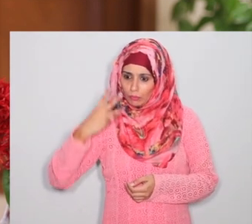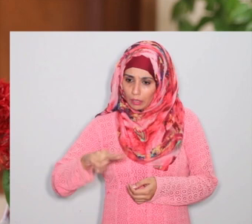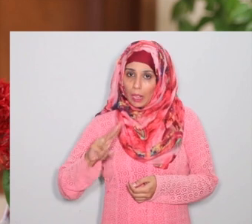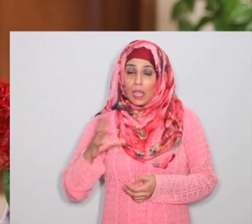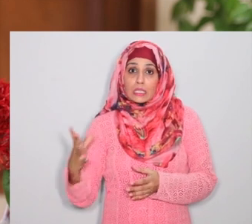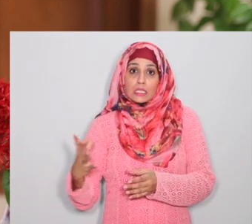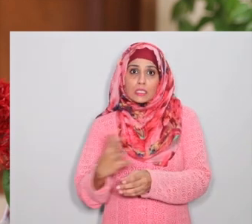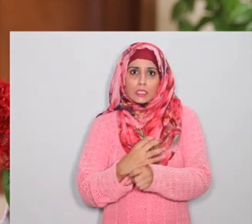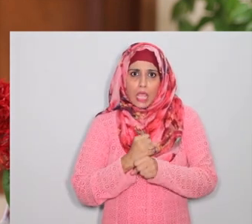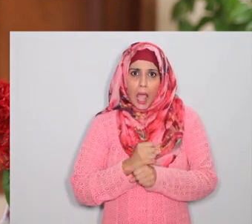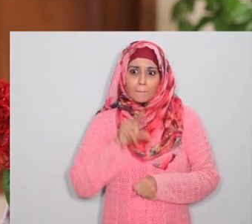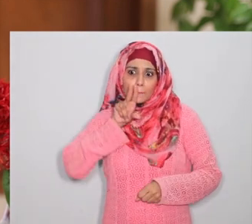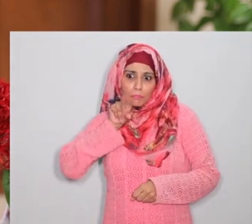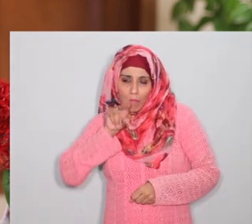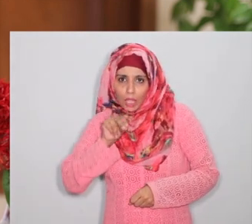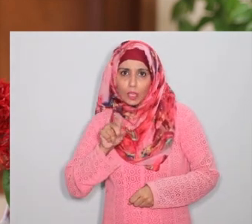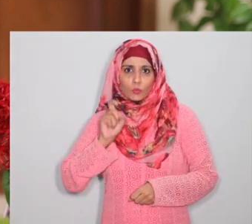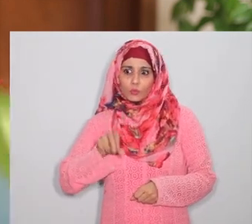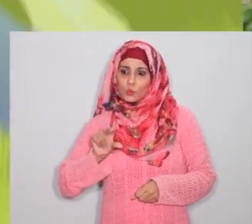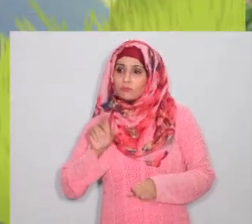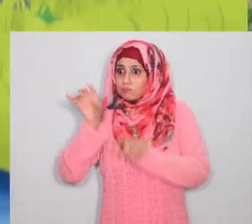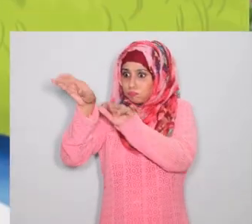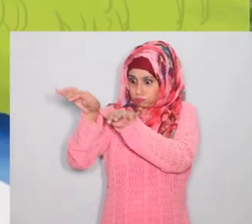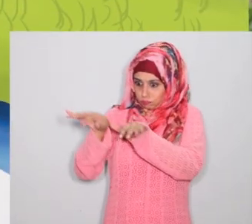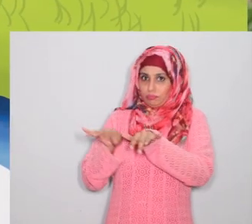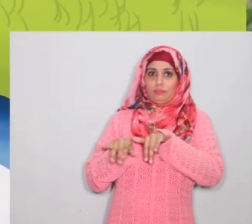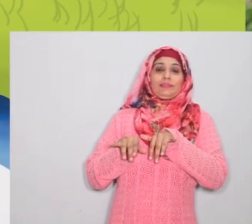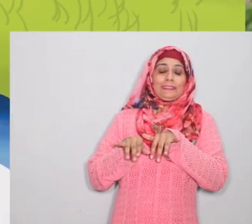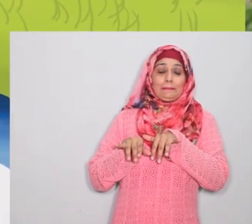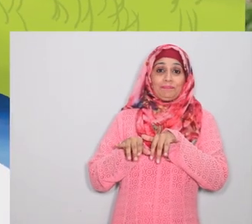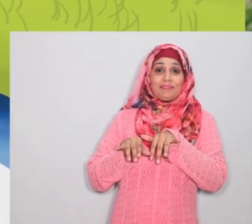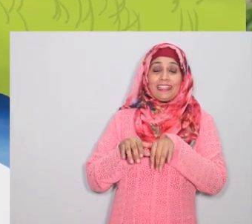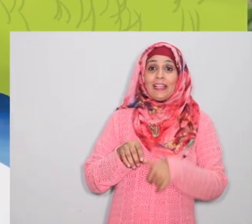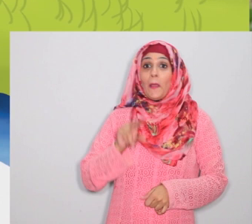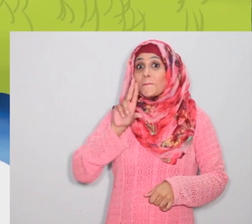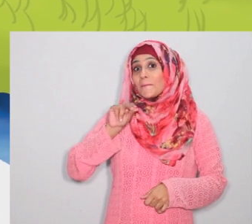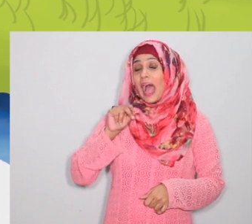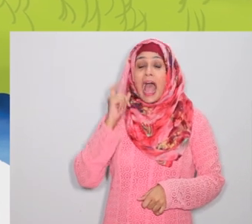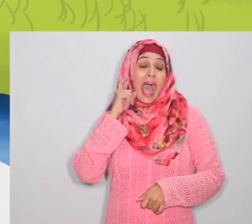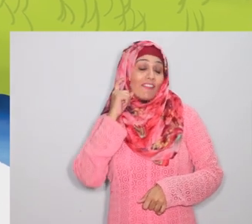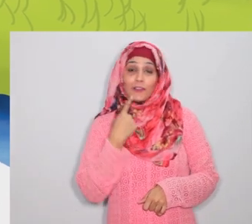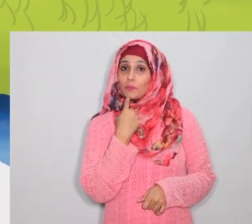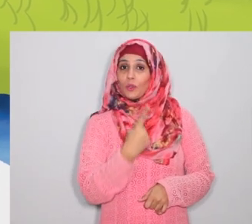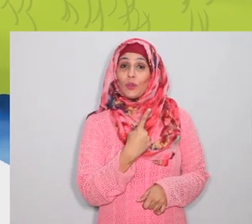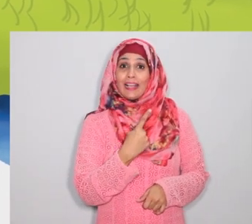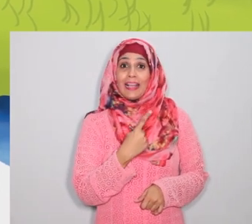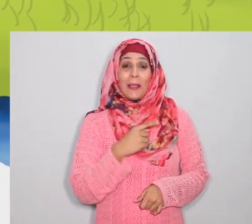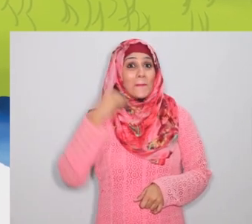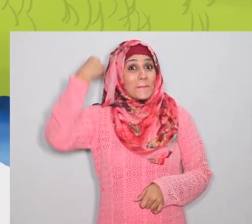सारी बत्तख या और चूजे दौड़े चले आ रहे थे दुनिया ने आवाज दी